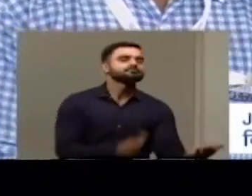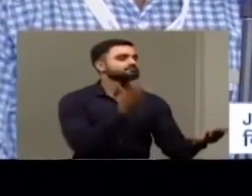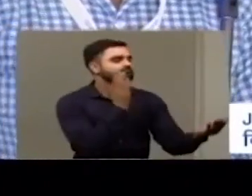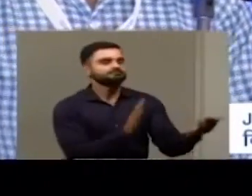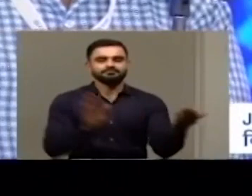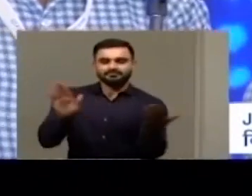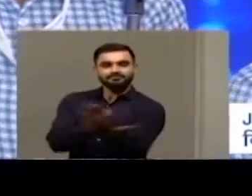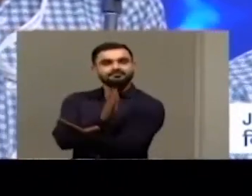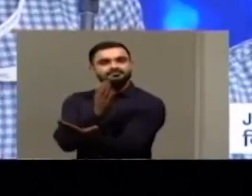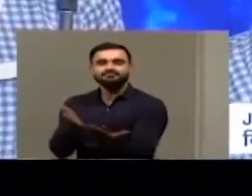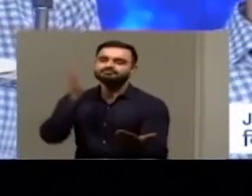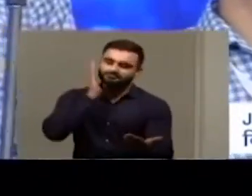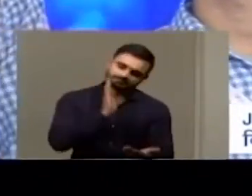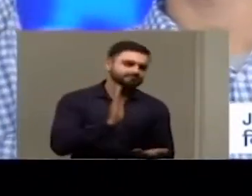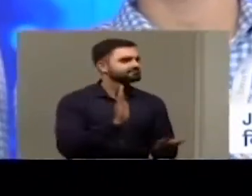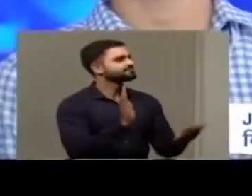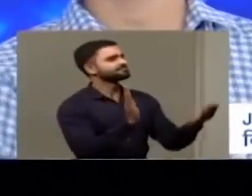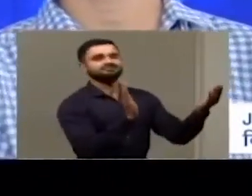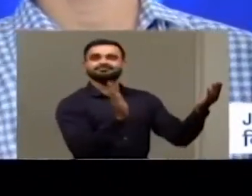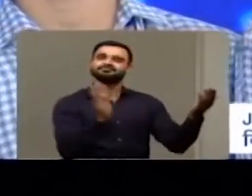ओ ओ ओ